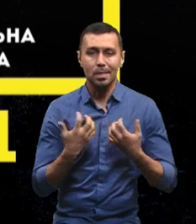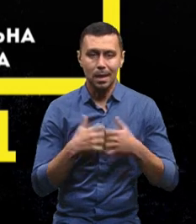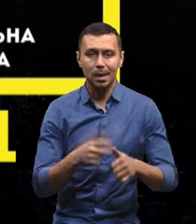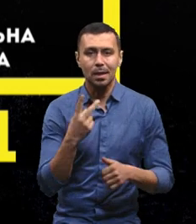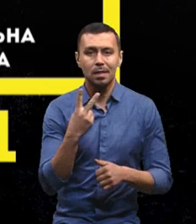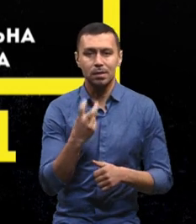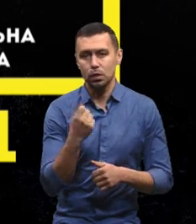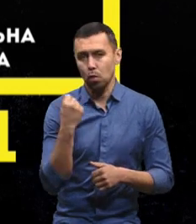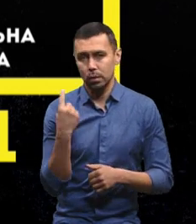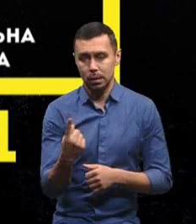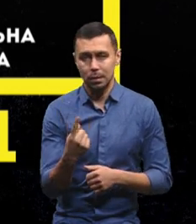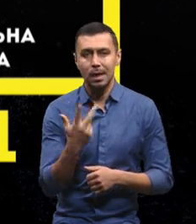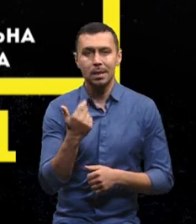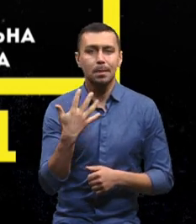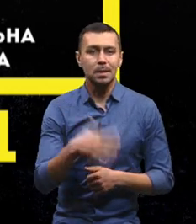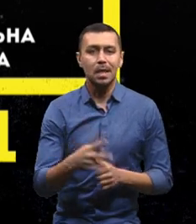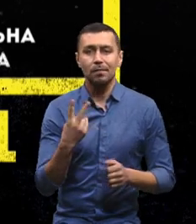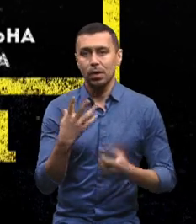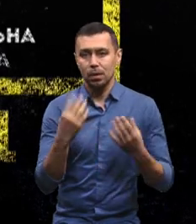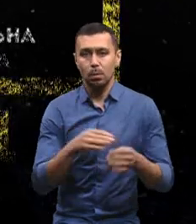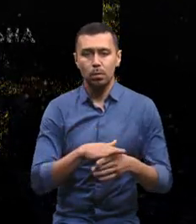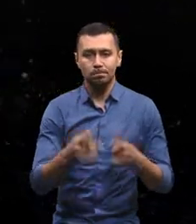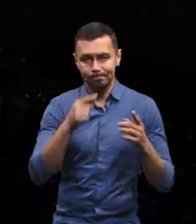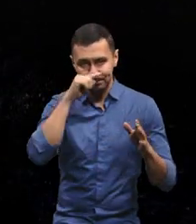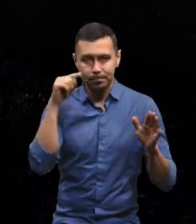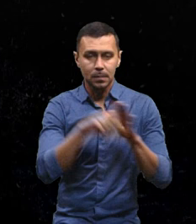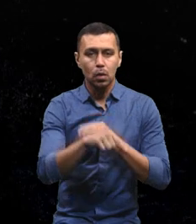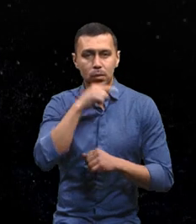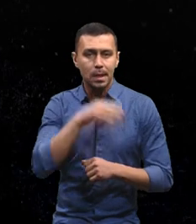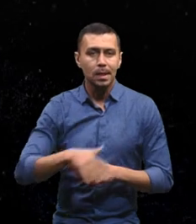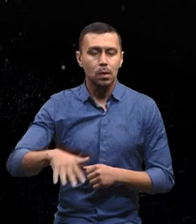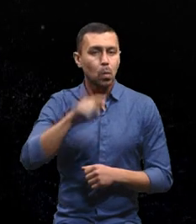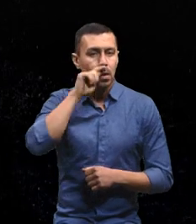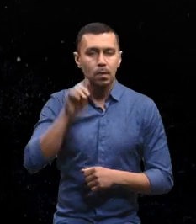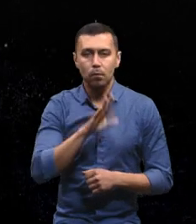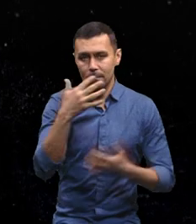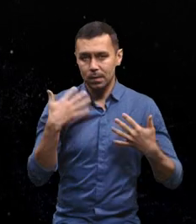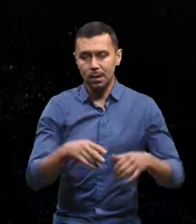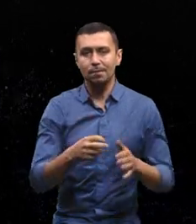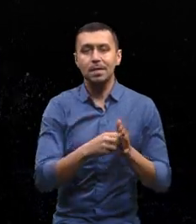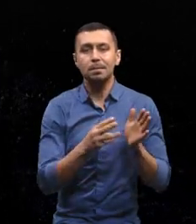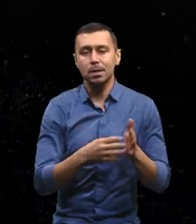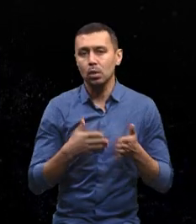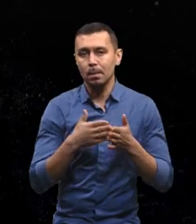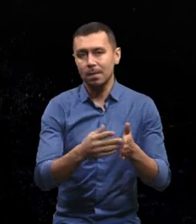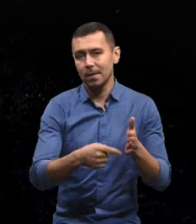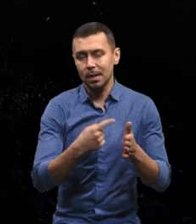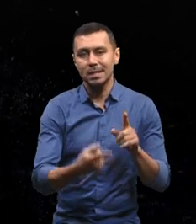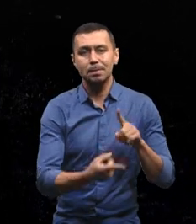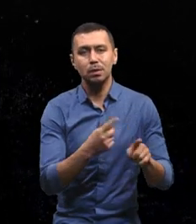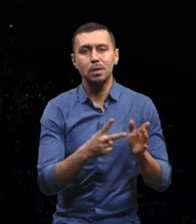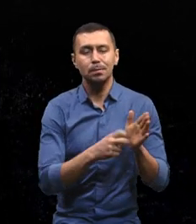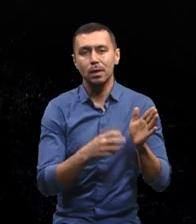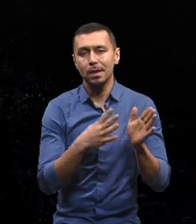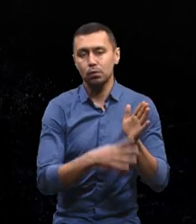211 за 352 дні повномасштабного вторгнення Росії на території України ворог втратив 18 кораблів та катерів збито